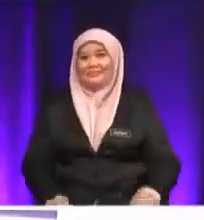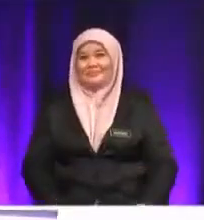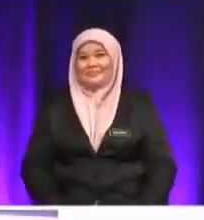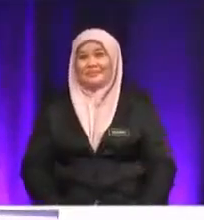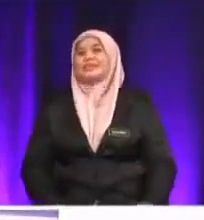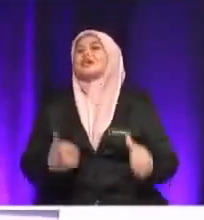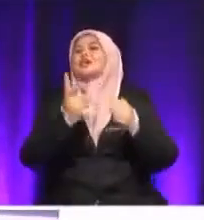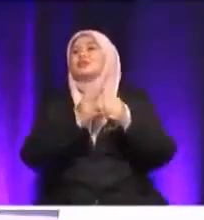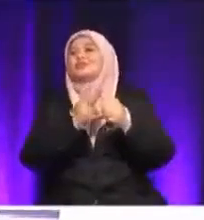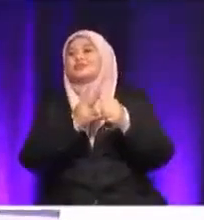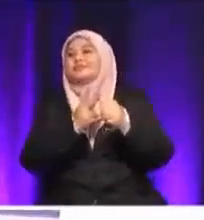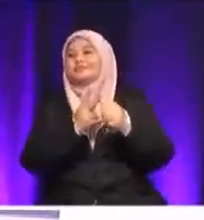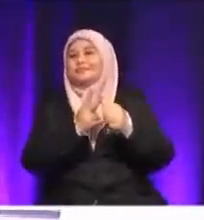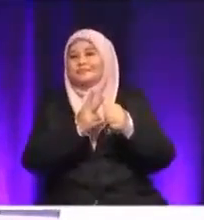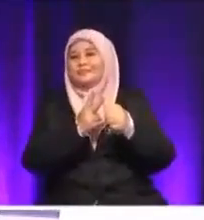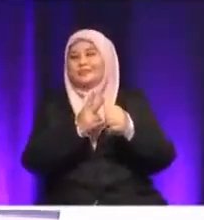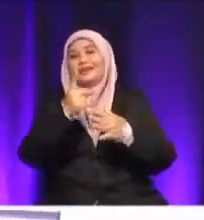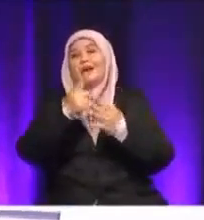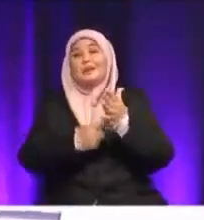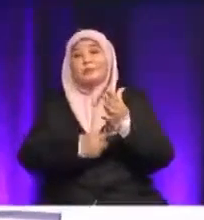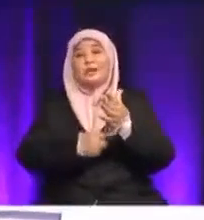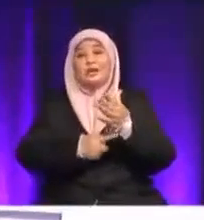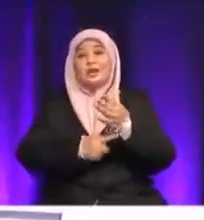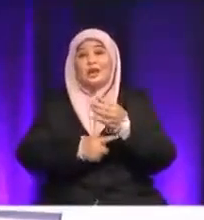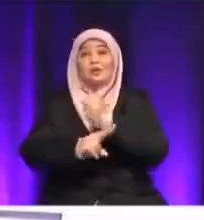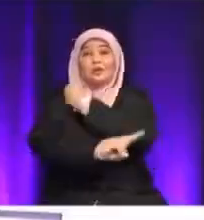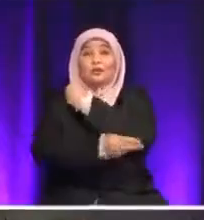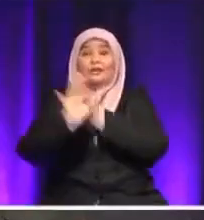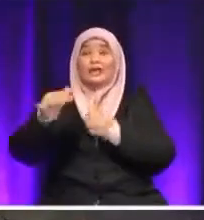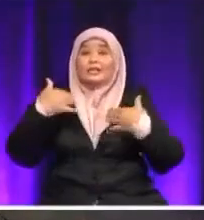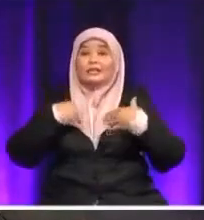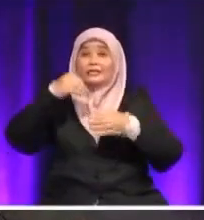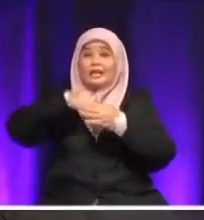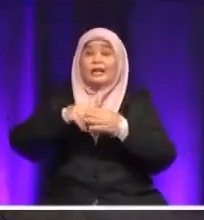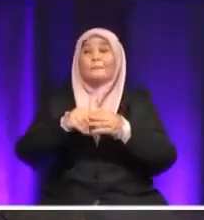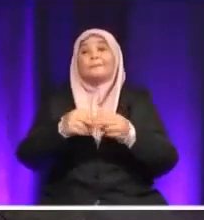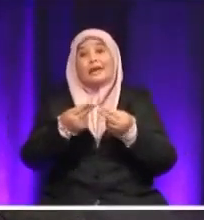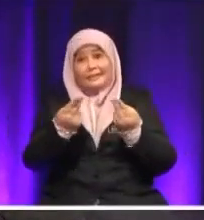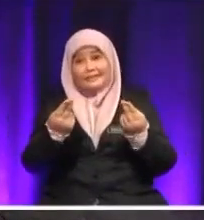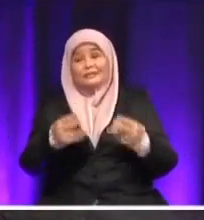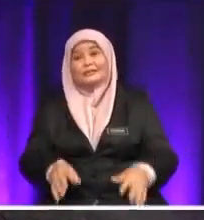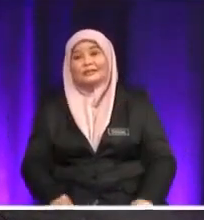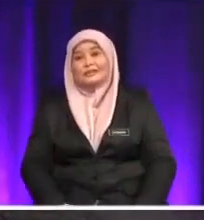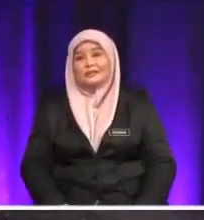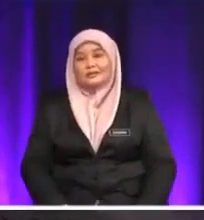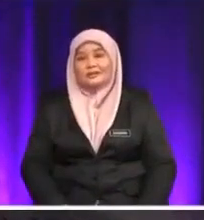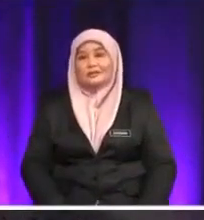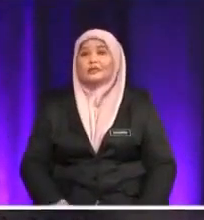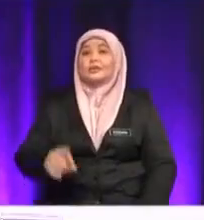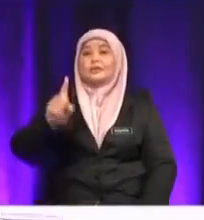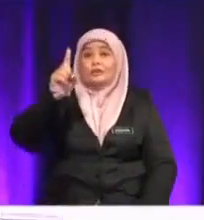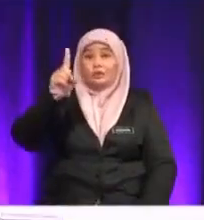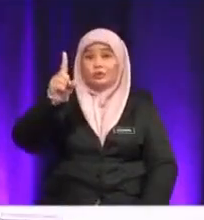Okey, yang kedua, Hakim tengok apakah hukuman yang ada dalam hadis tu? Dia tulis di sini 100 sebatan